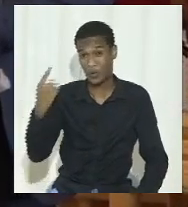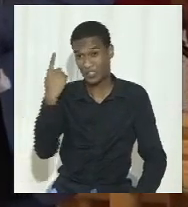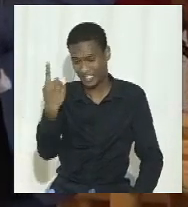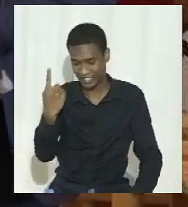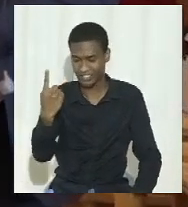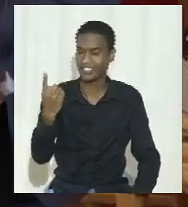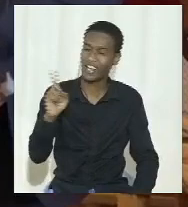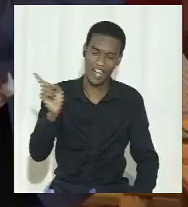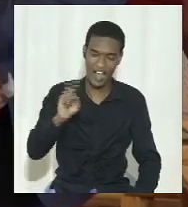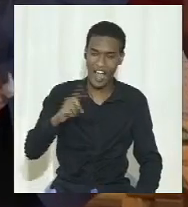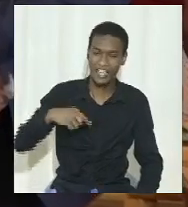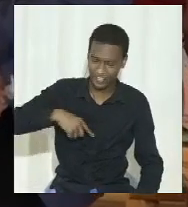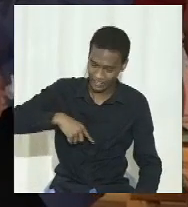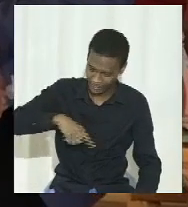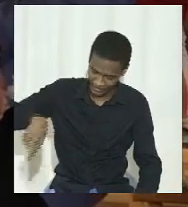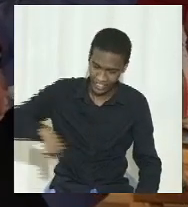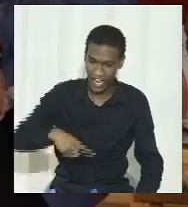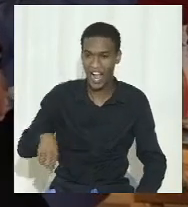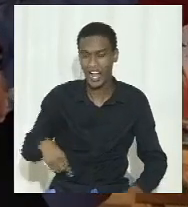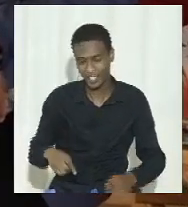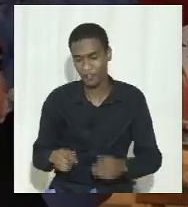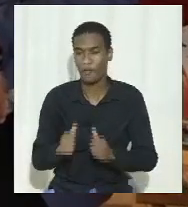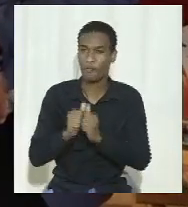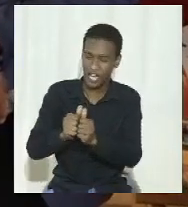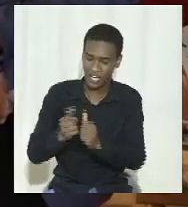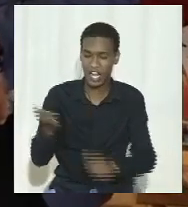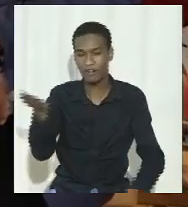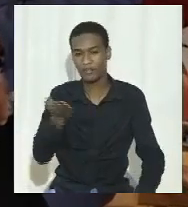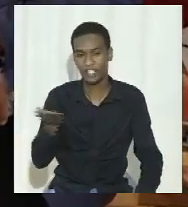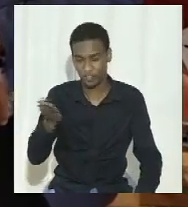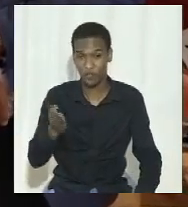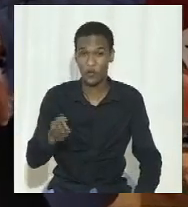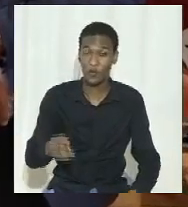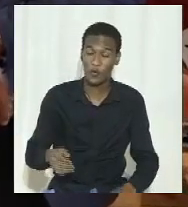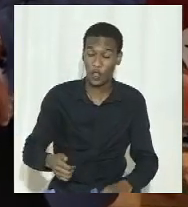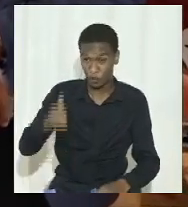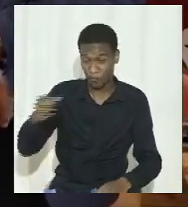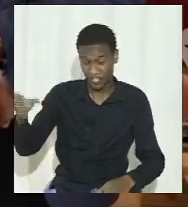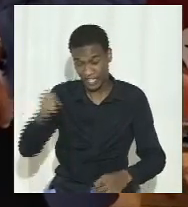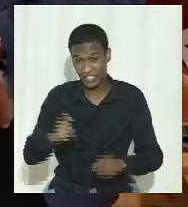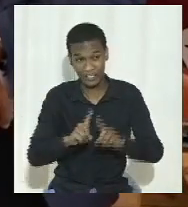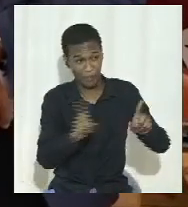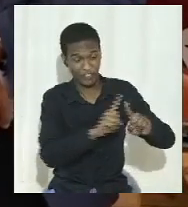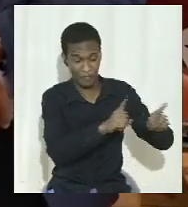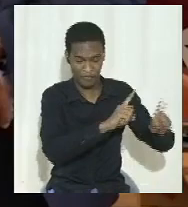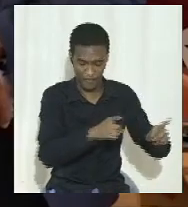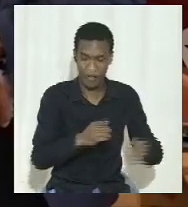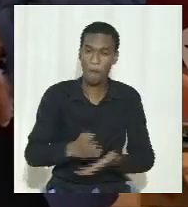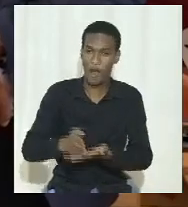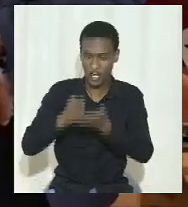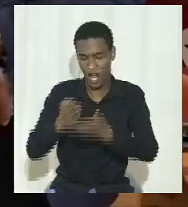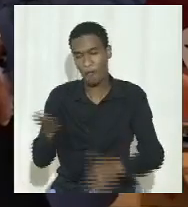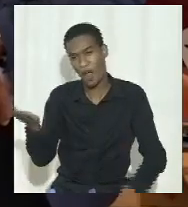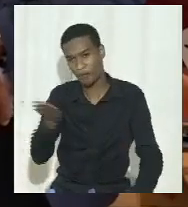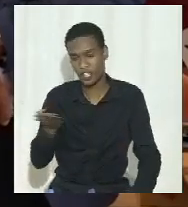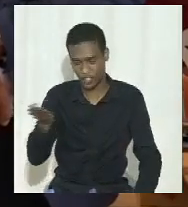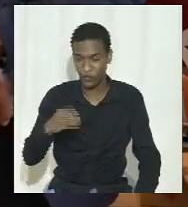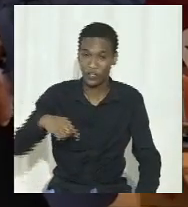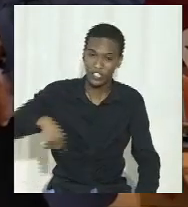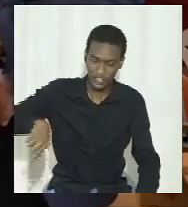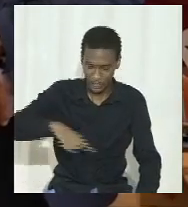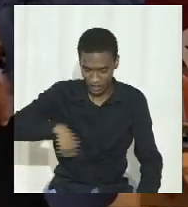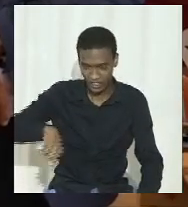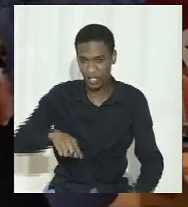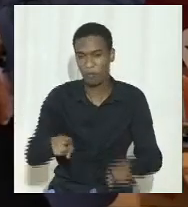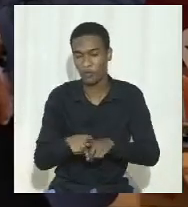fa eo izahay mipitatana isaky ny ambaratongany manampy aminareo arak'izay afaka atao a tsy maintsy mifampitsinotsika, tsy